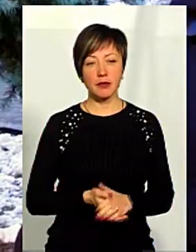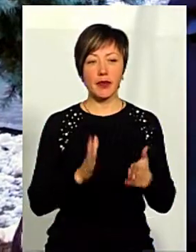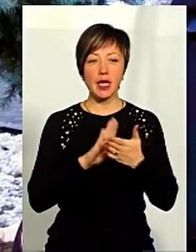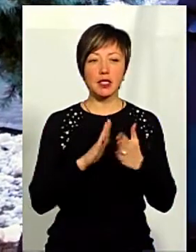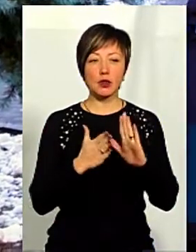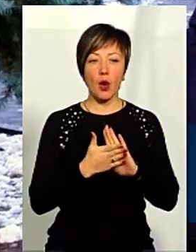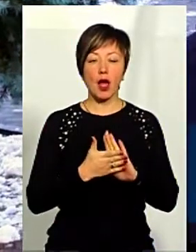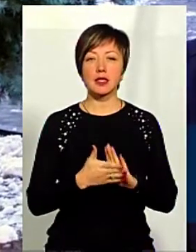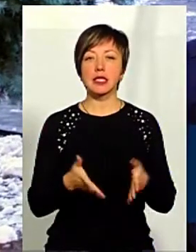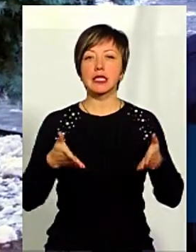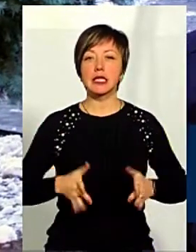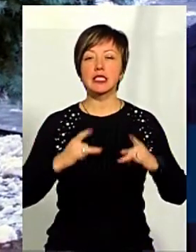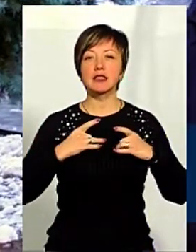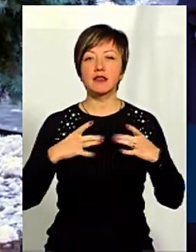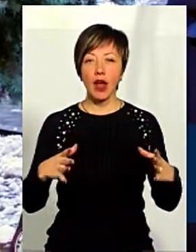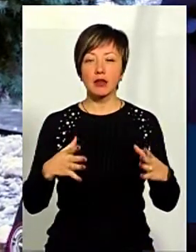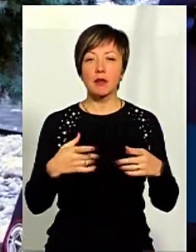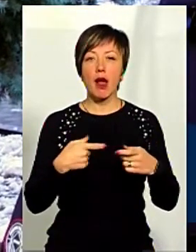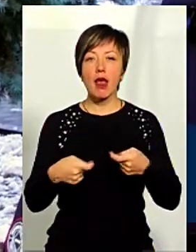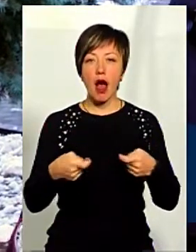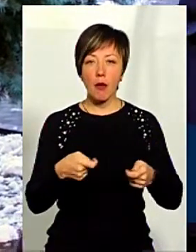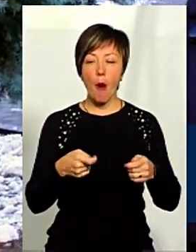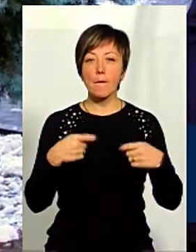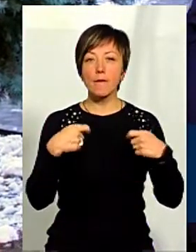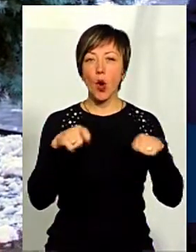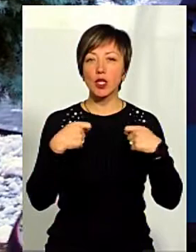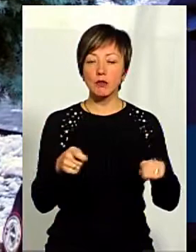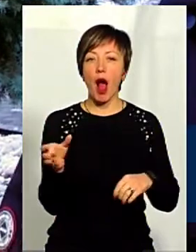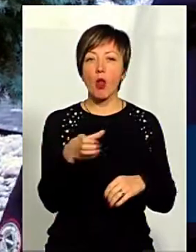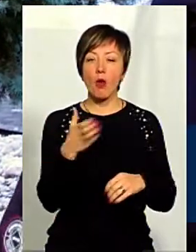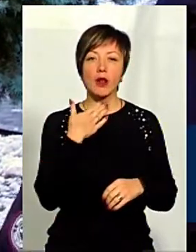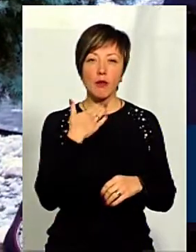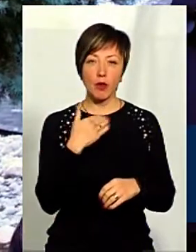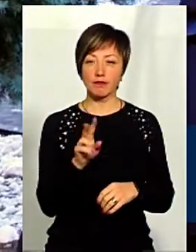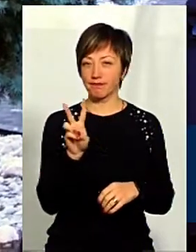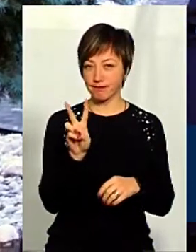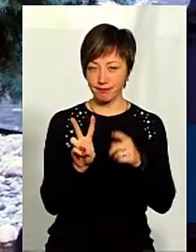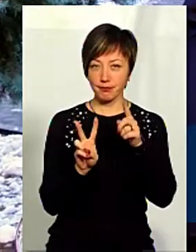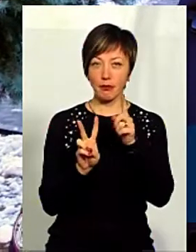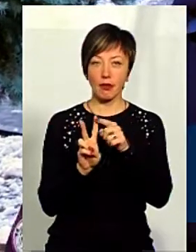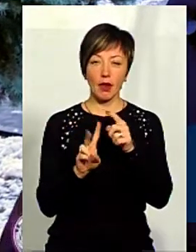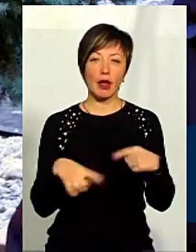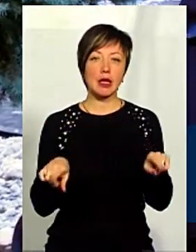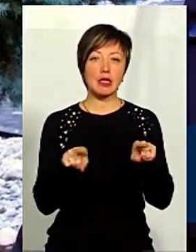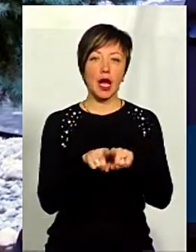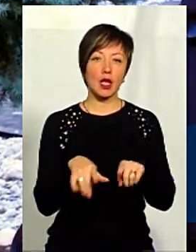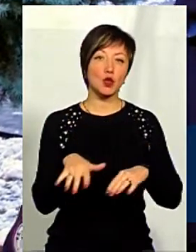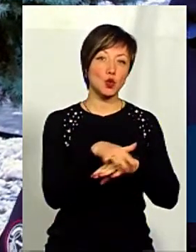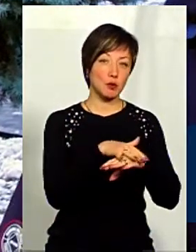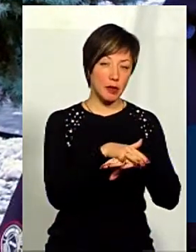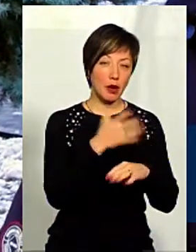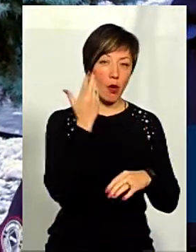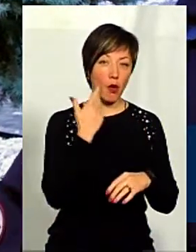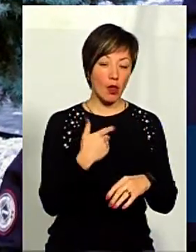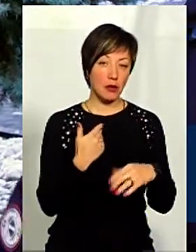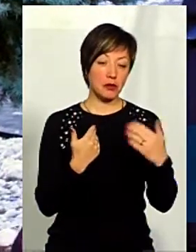Ситуація з різдвяним ярмарком і продажем алкогольних напоїв. Тут складається така ситуація, яка має два аспекти. Перше, такий суспільний, тобто коли